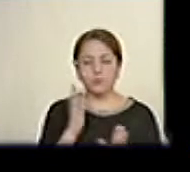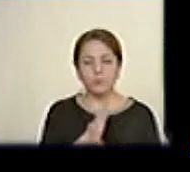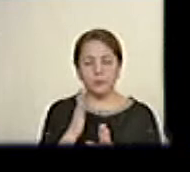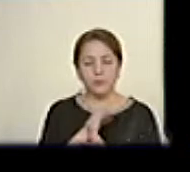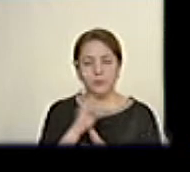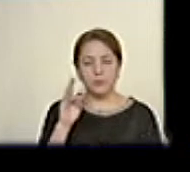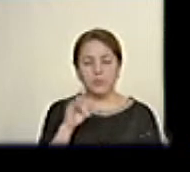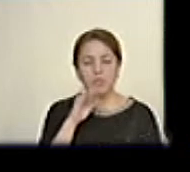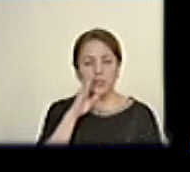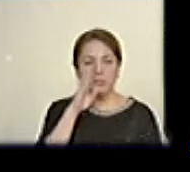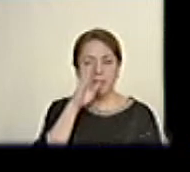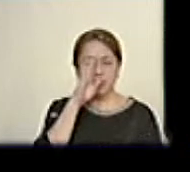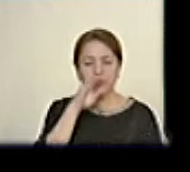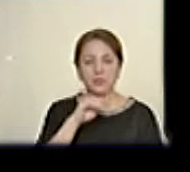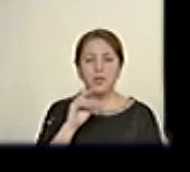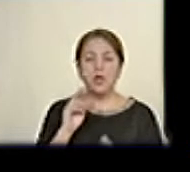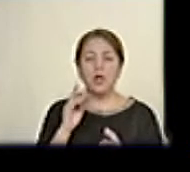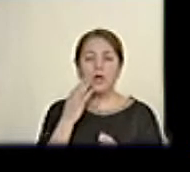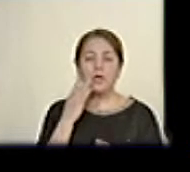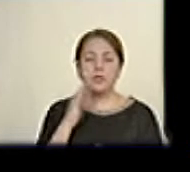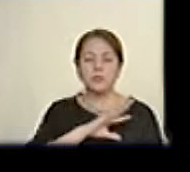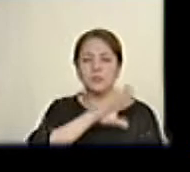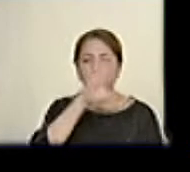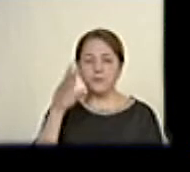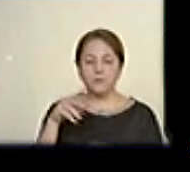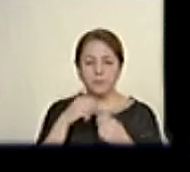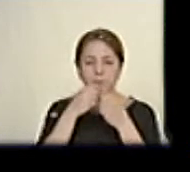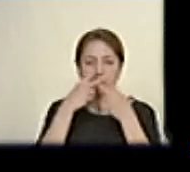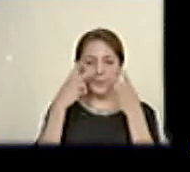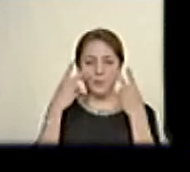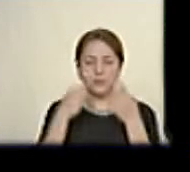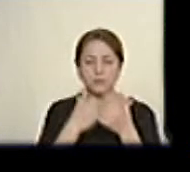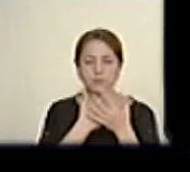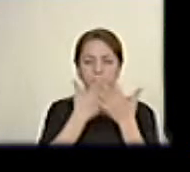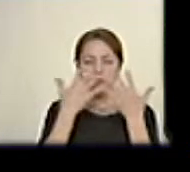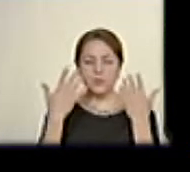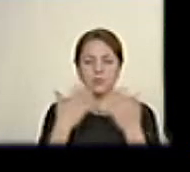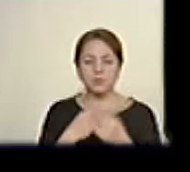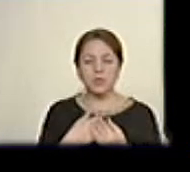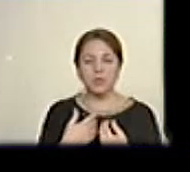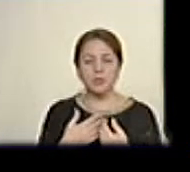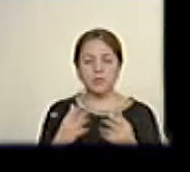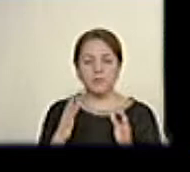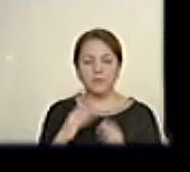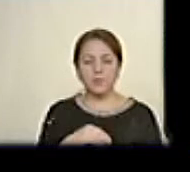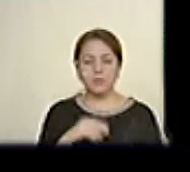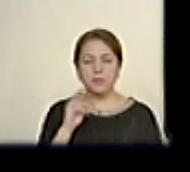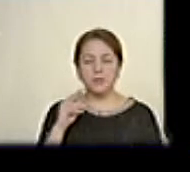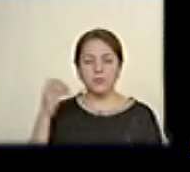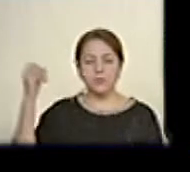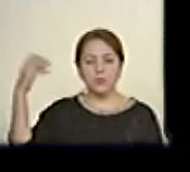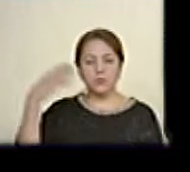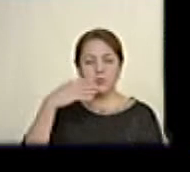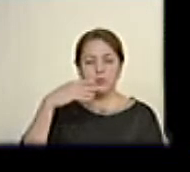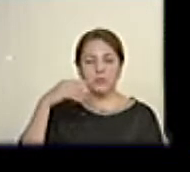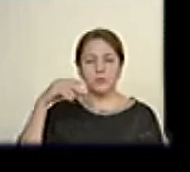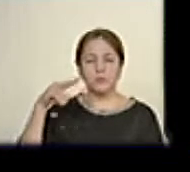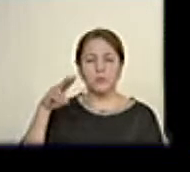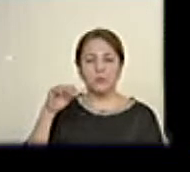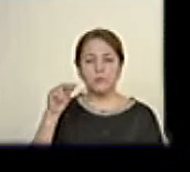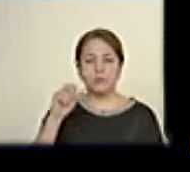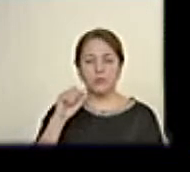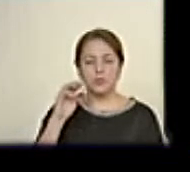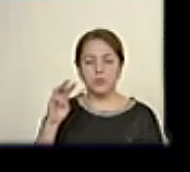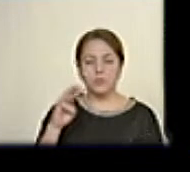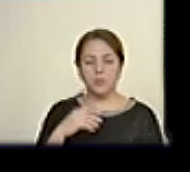только пробуждается, открывается навстречу ласковым солнечным лучам. Поэт хотел передать свое